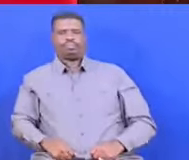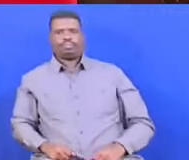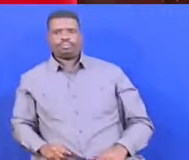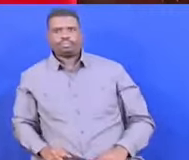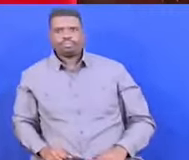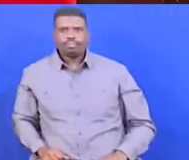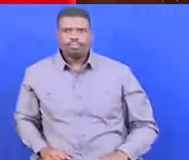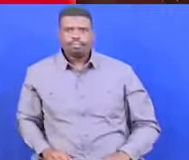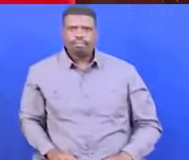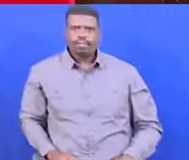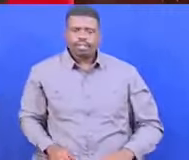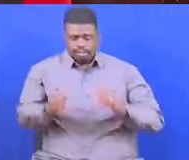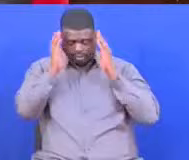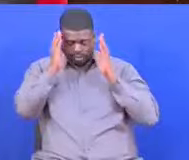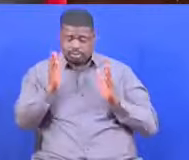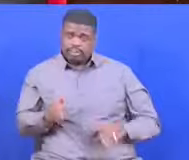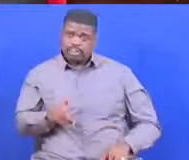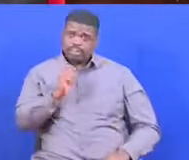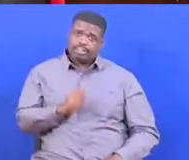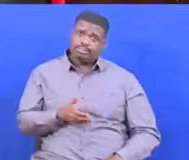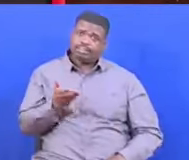Mheshimiwa Speaker,